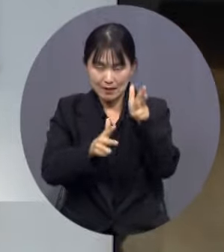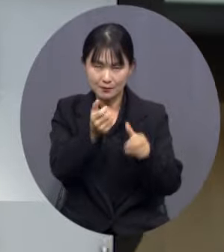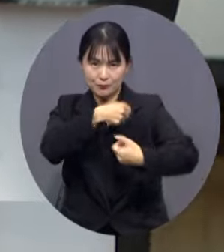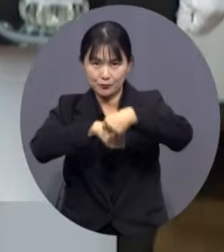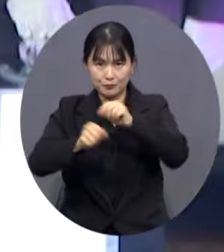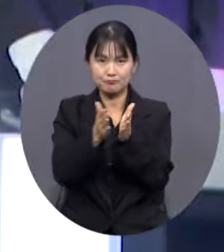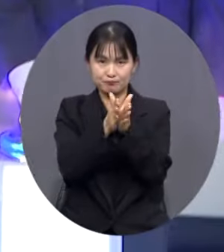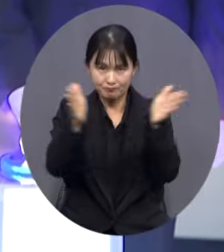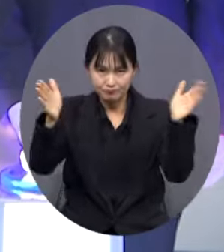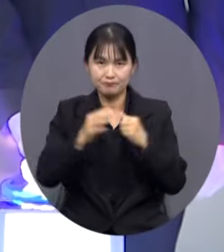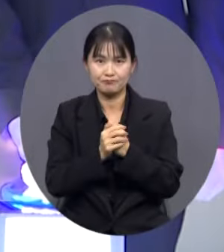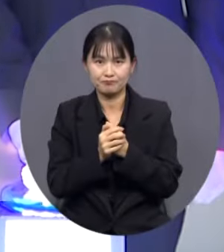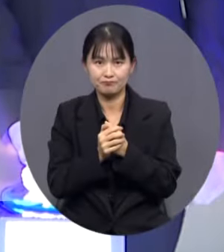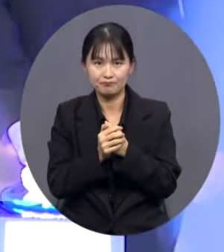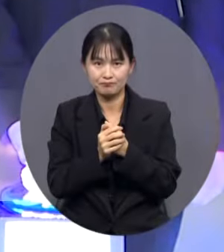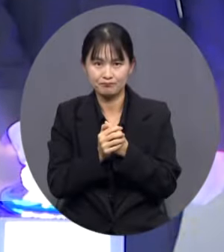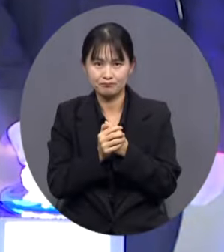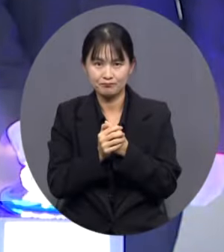본격적으로 추진됩니다.